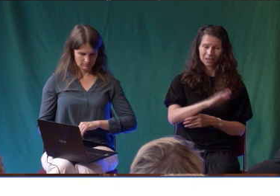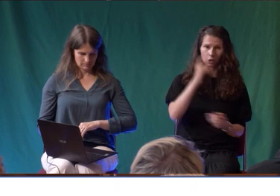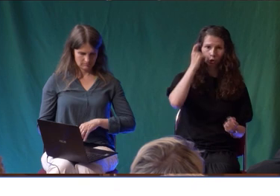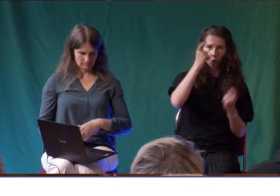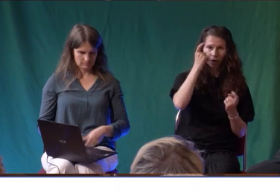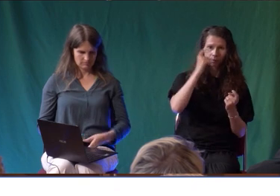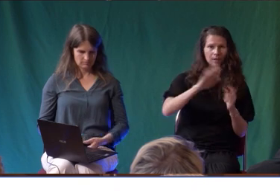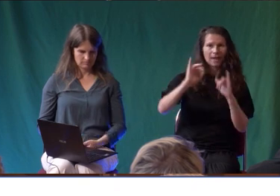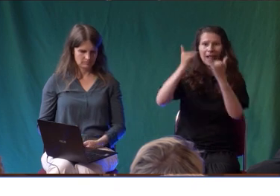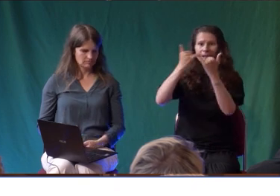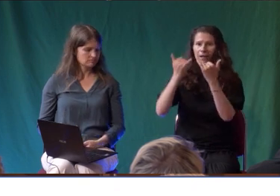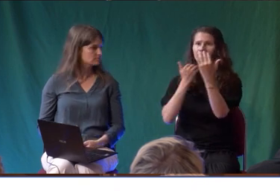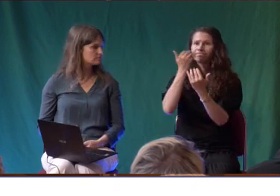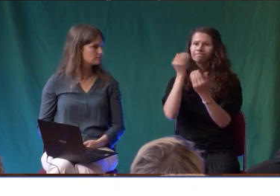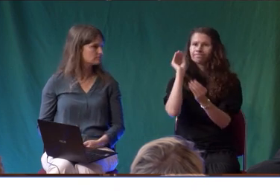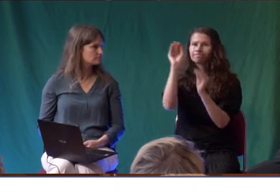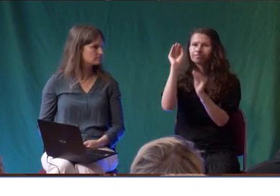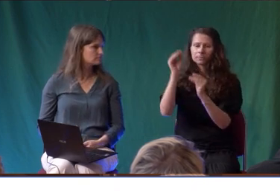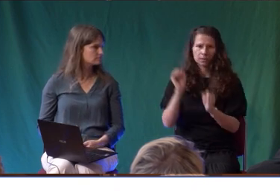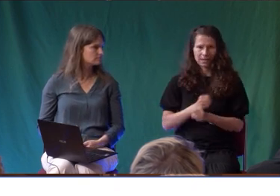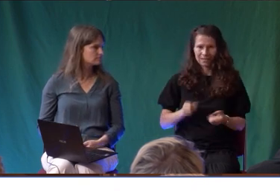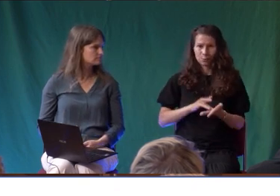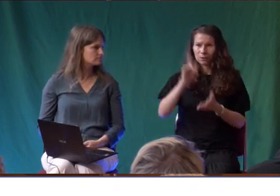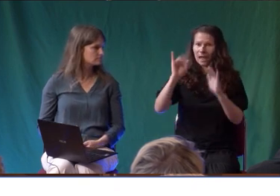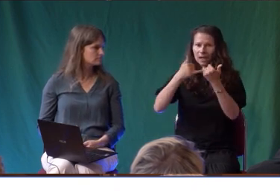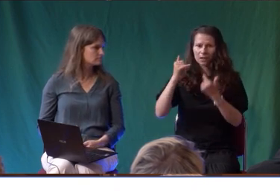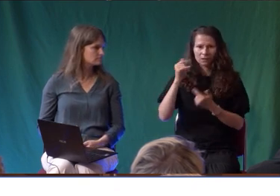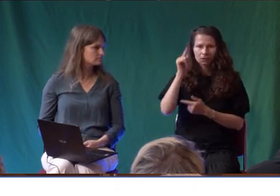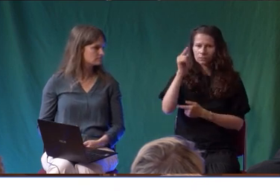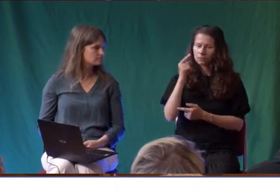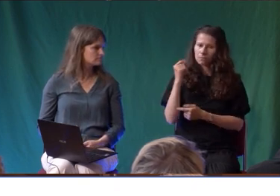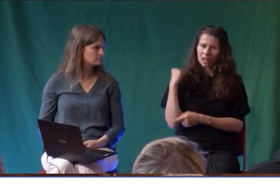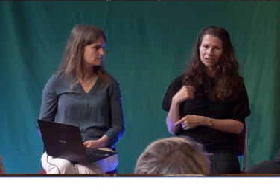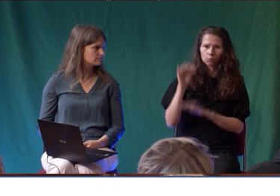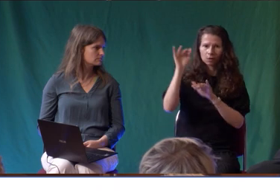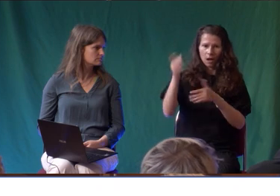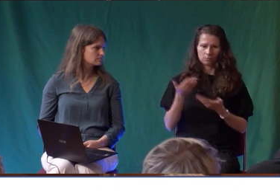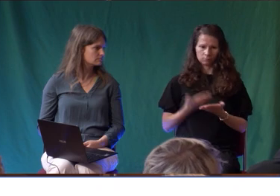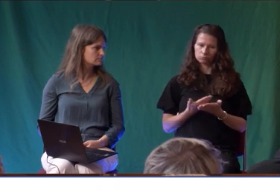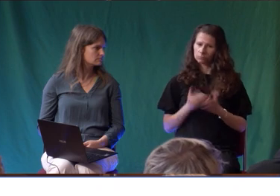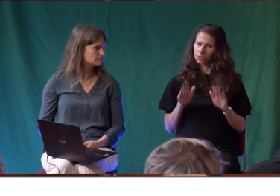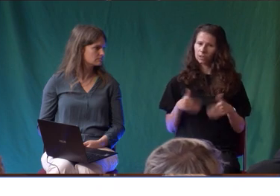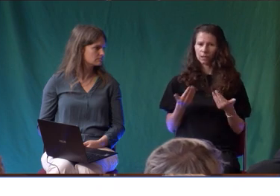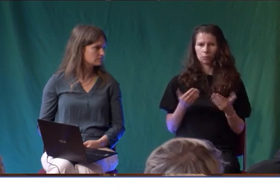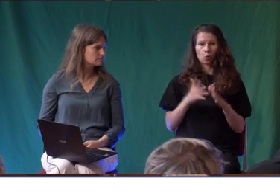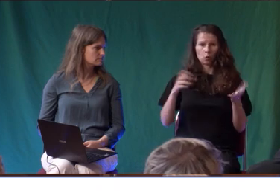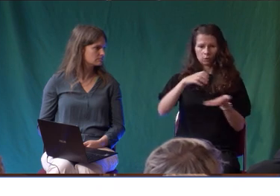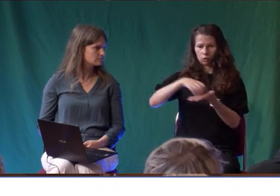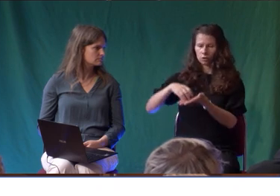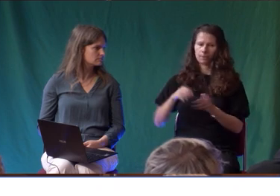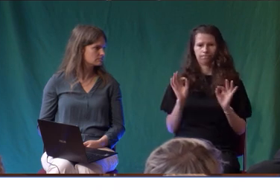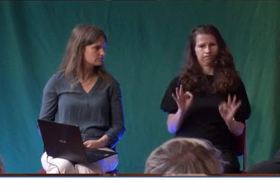zu den eh gerade belasteten Eltern zu gehen gibt es gute Angebote gerade in größeren Städten die wirklich